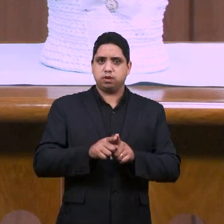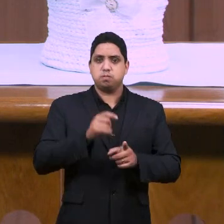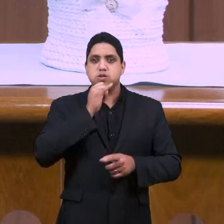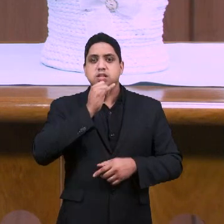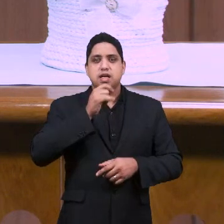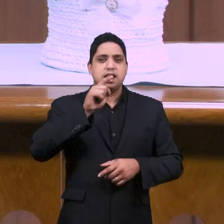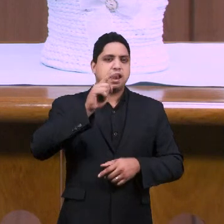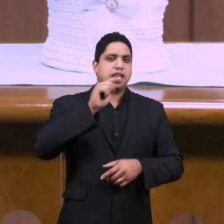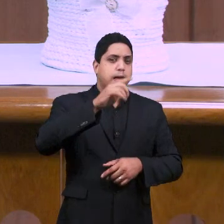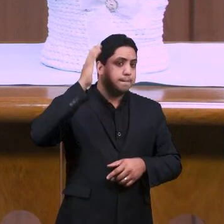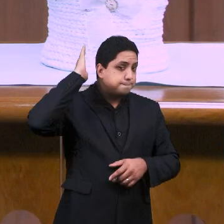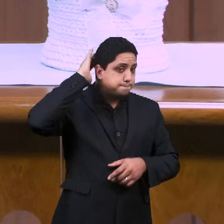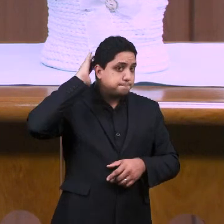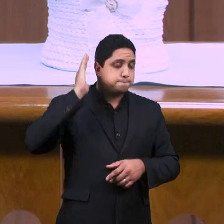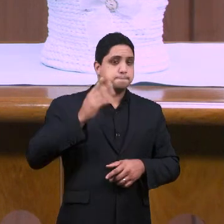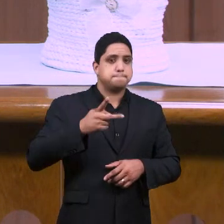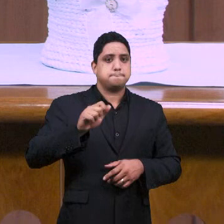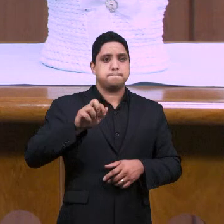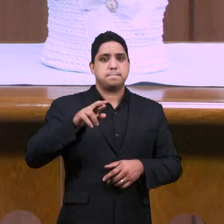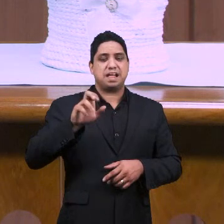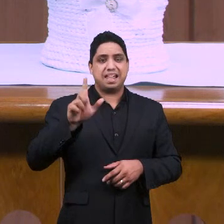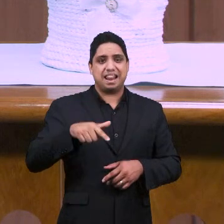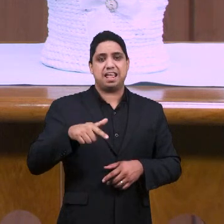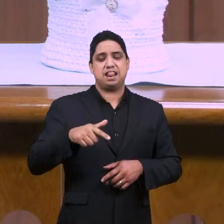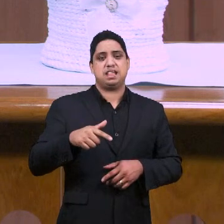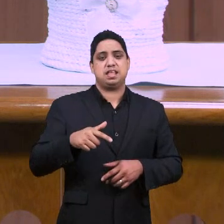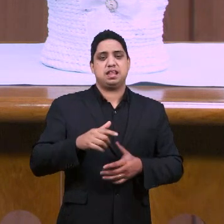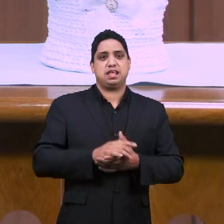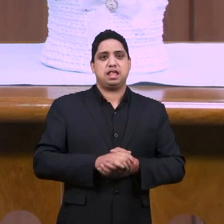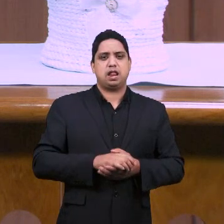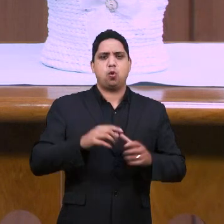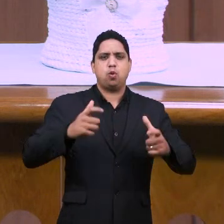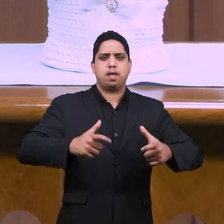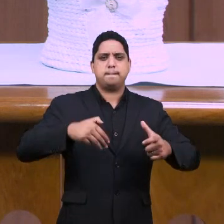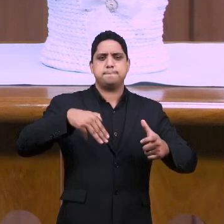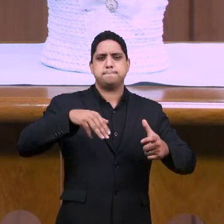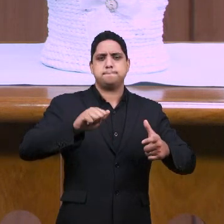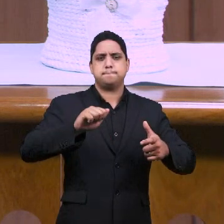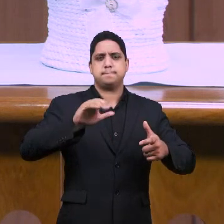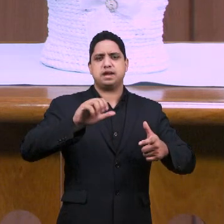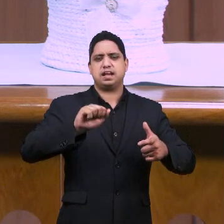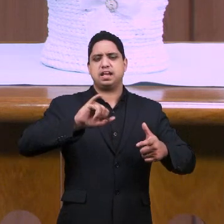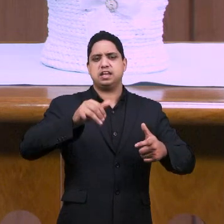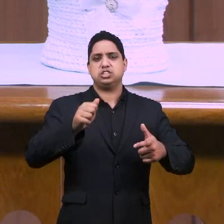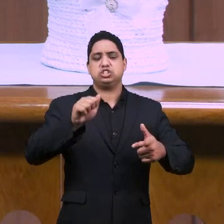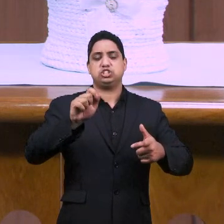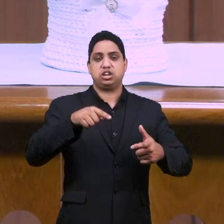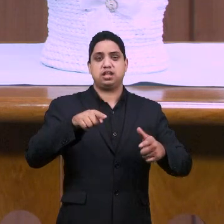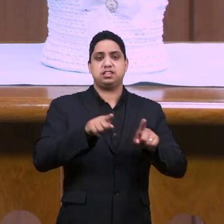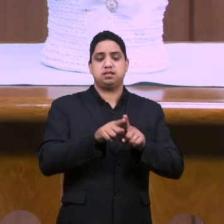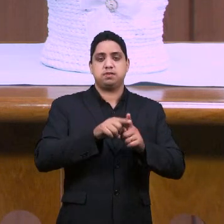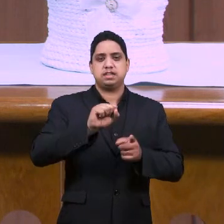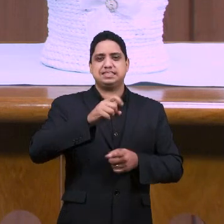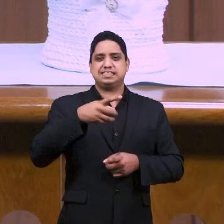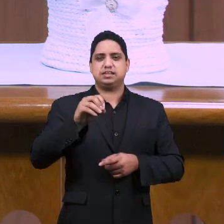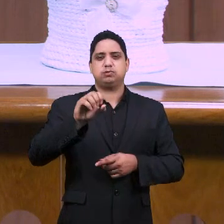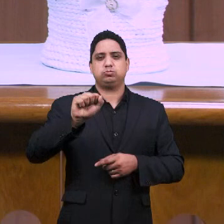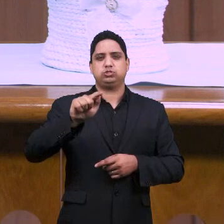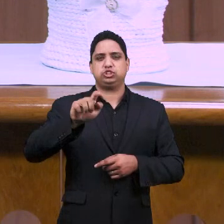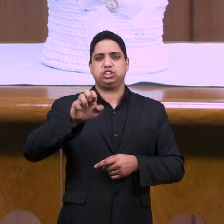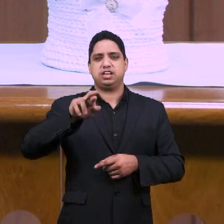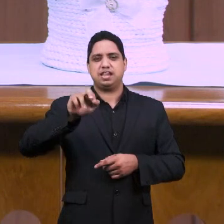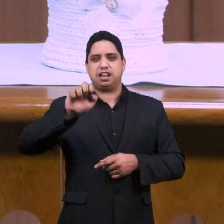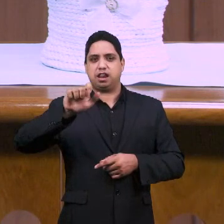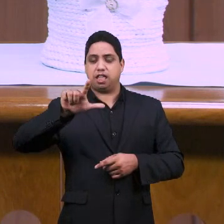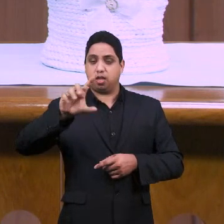émerveillés de la manière comme dans l'état du Pará, nos frères de Pacajá et aussi de São Geraldo do